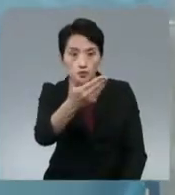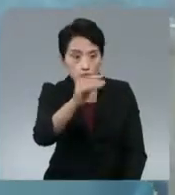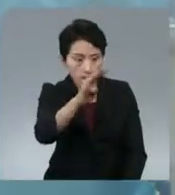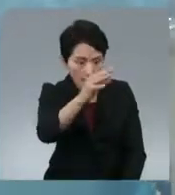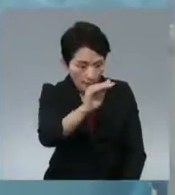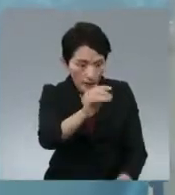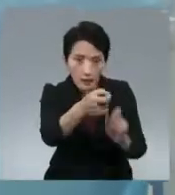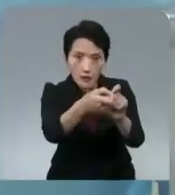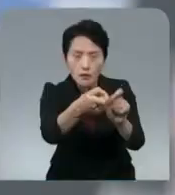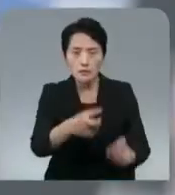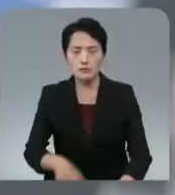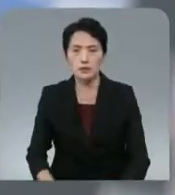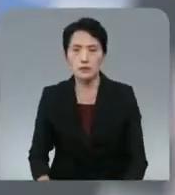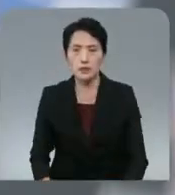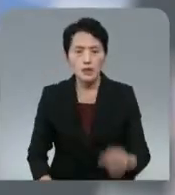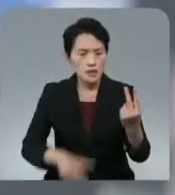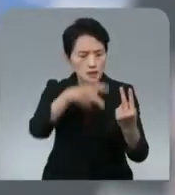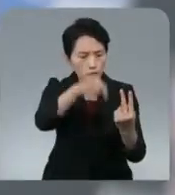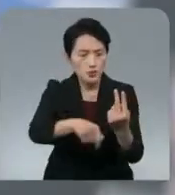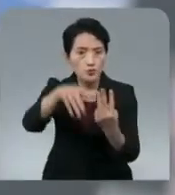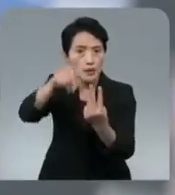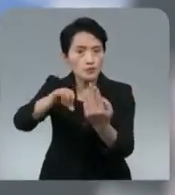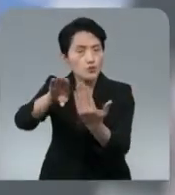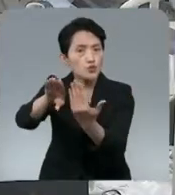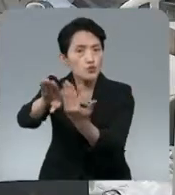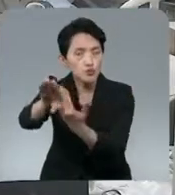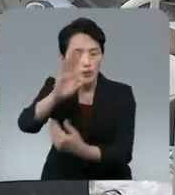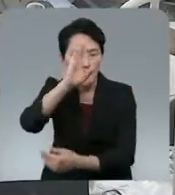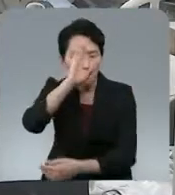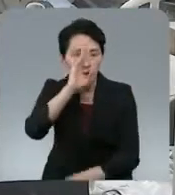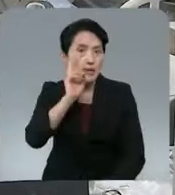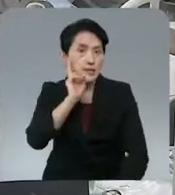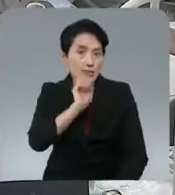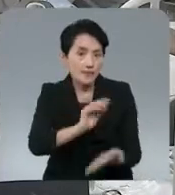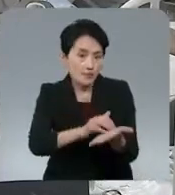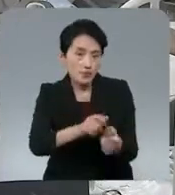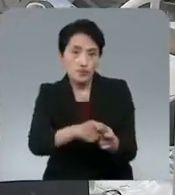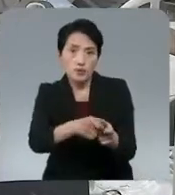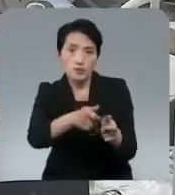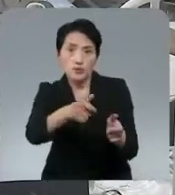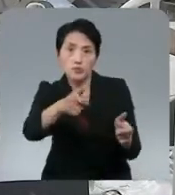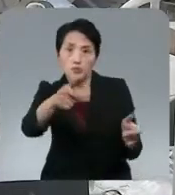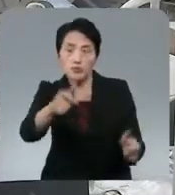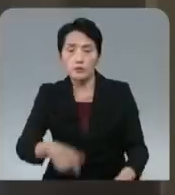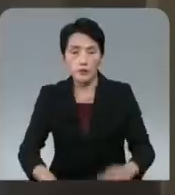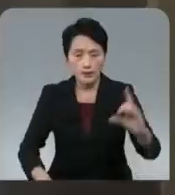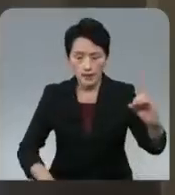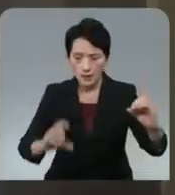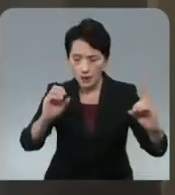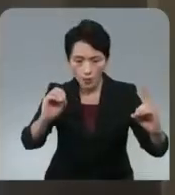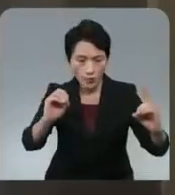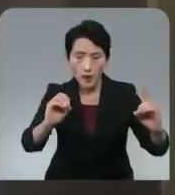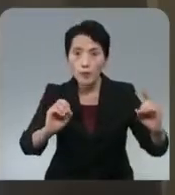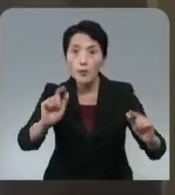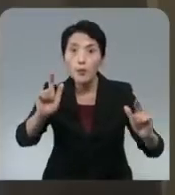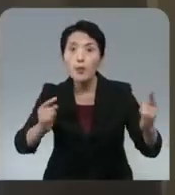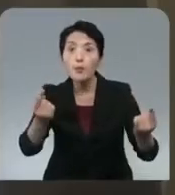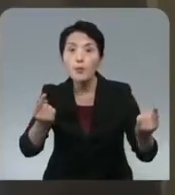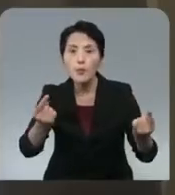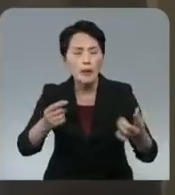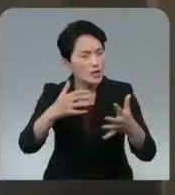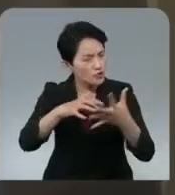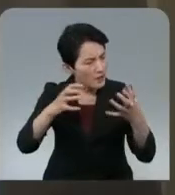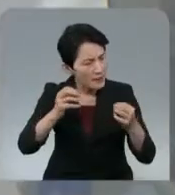がピークを迎えたとは言えないため対策を緩めるのはリスクが大きいという声も出ています